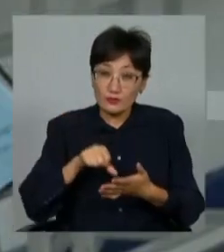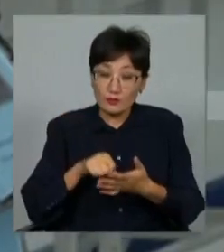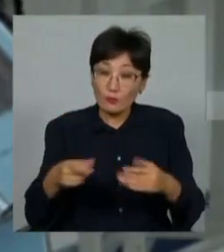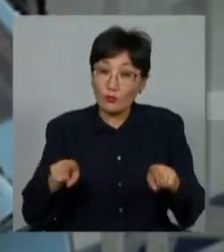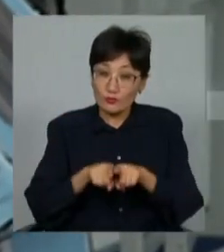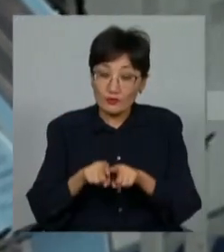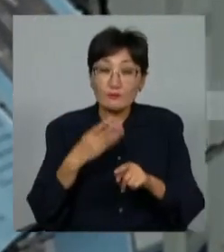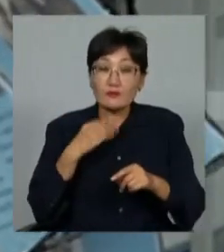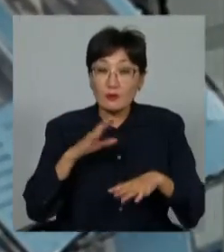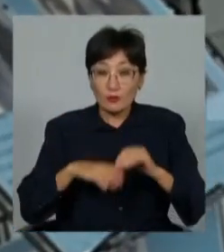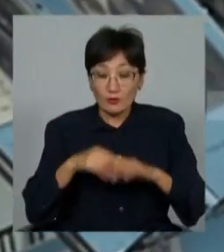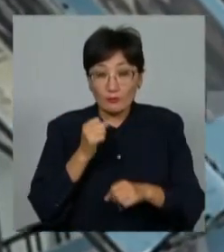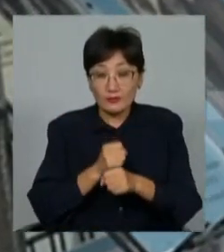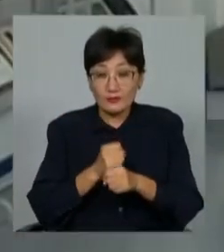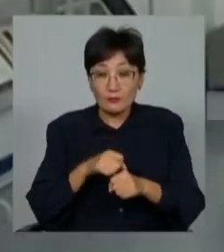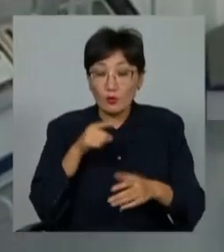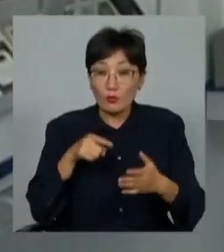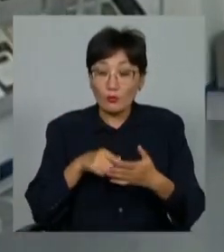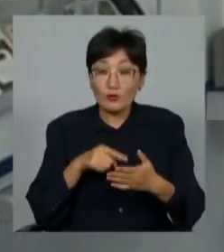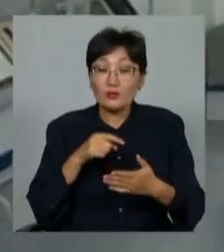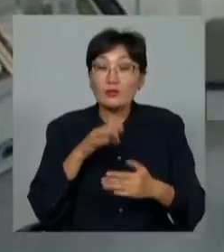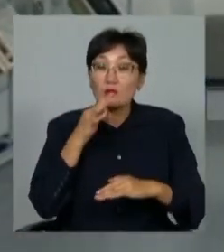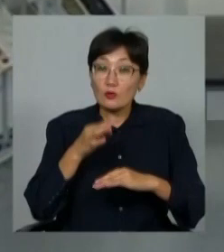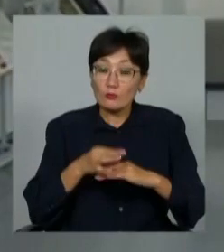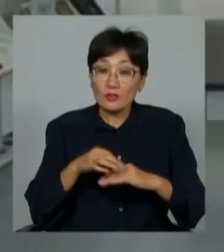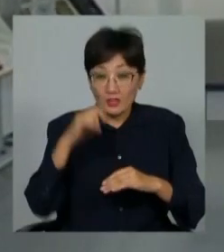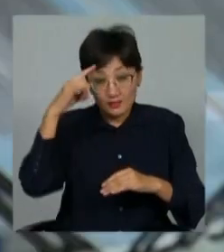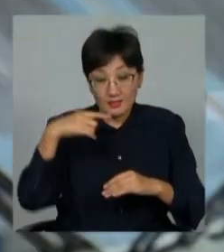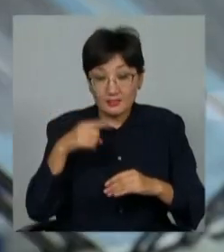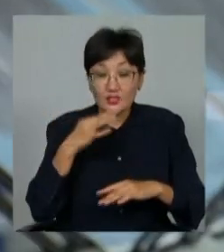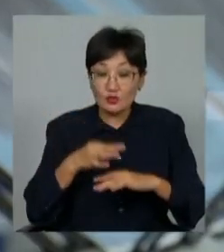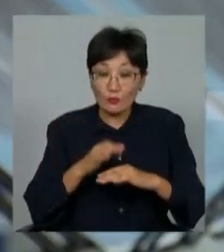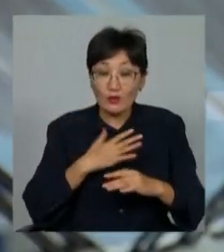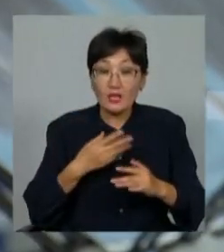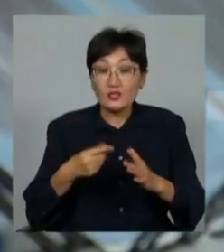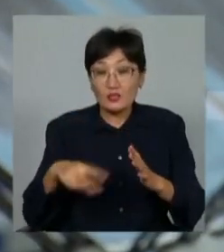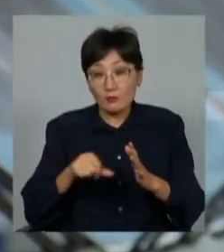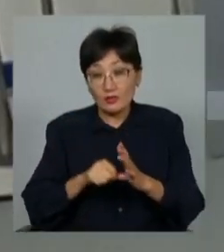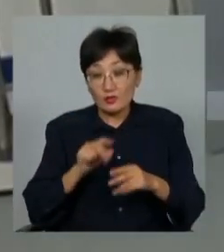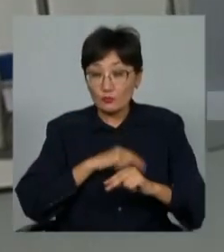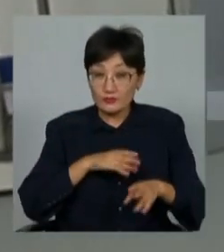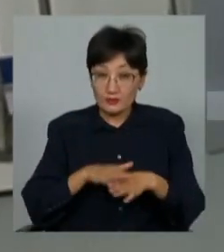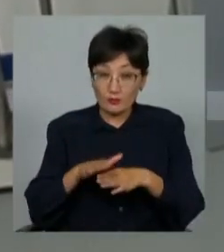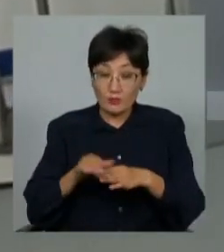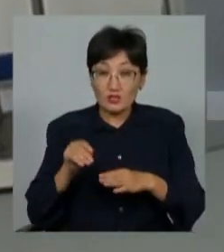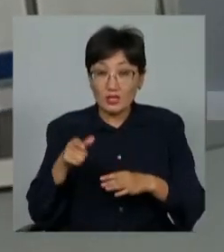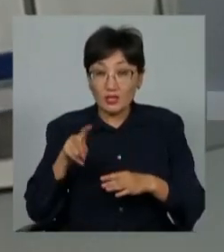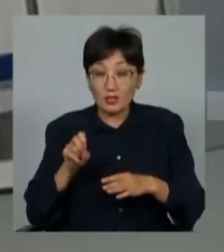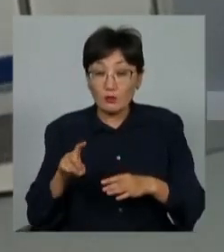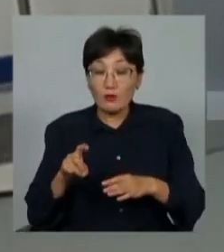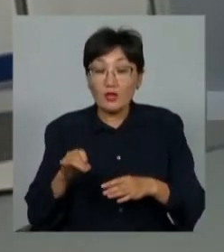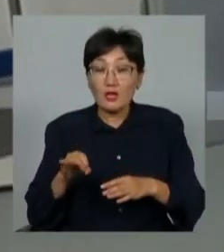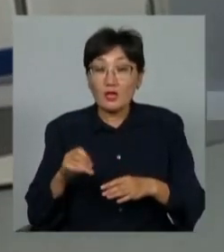қолымен құрастырған. Орысша сұрақ қойсаң, қазақ тілінде жауап беретін Тайрант 26 функцияны орындай алады. Бұған дейін Жанғали 4